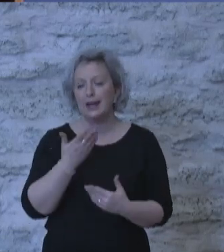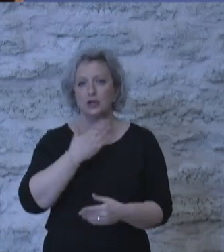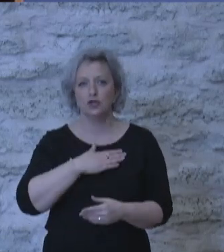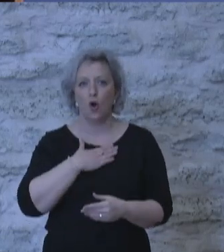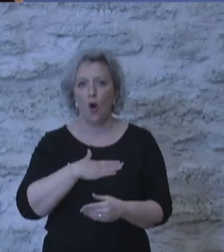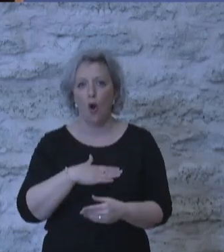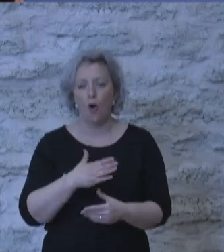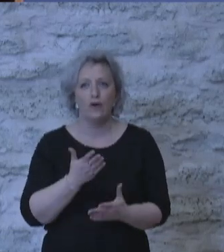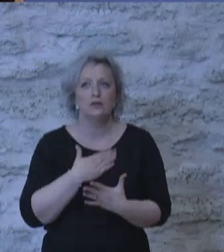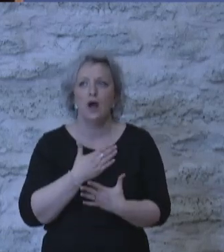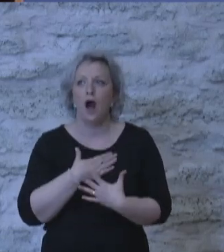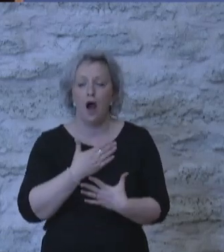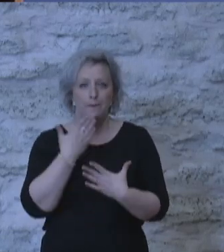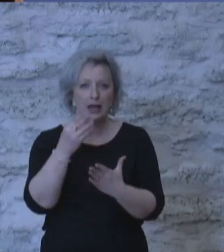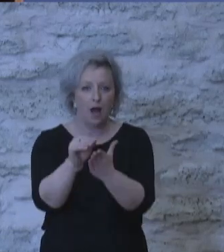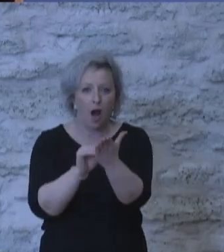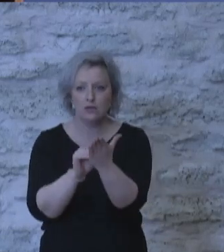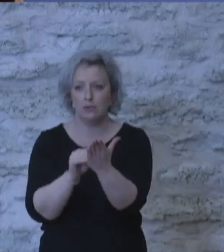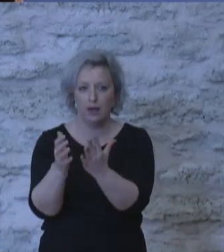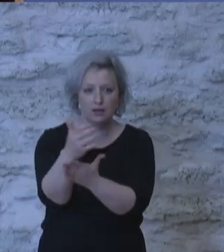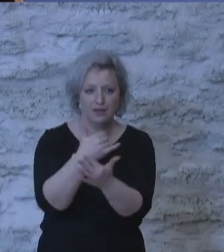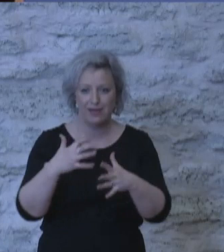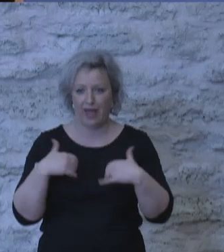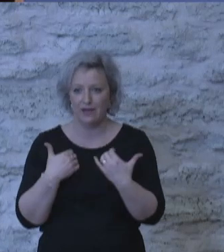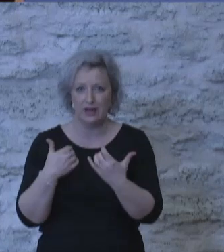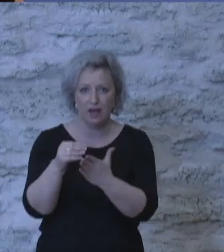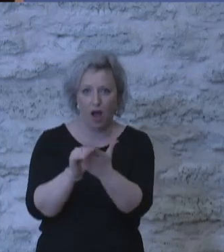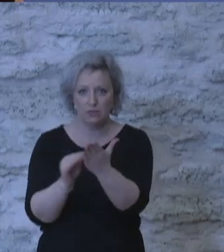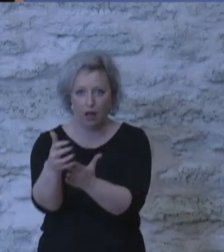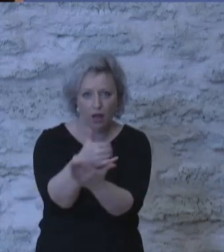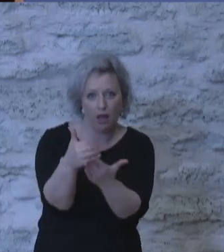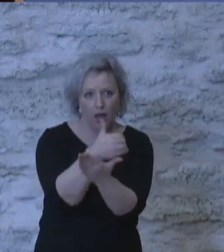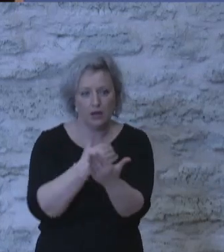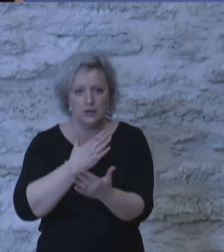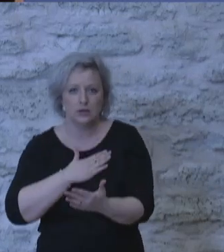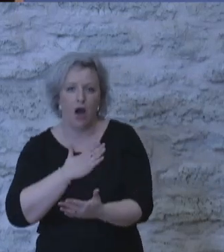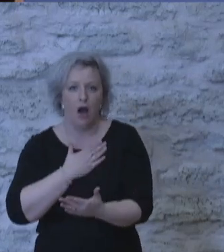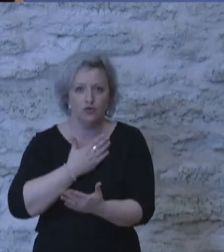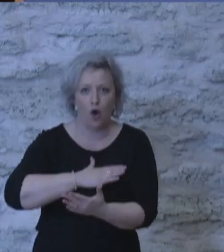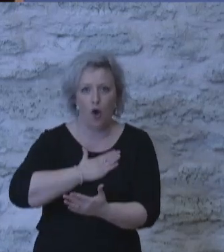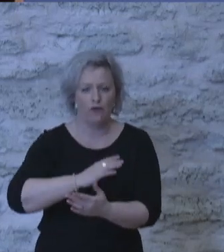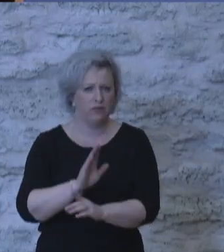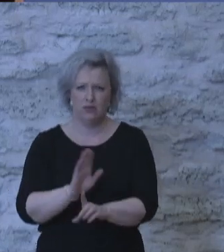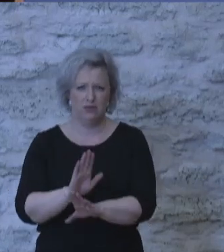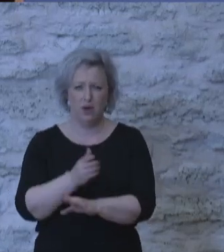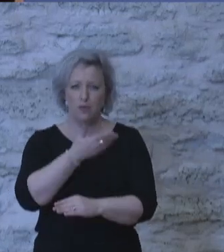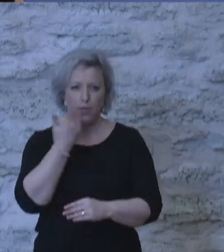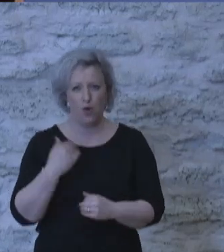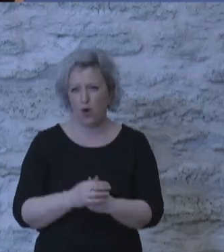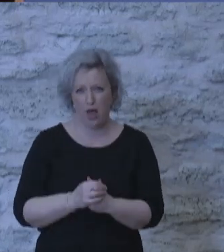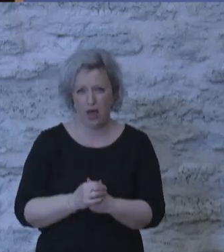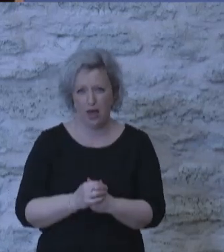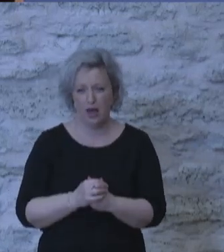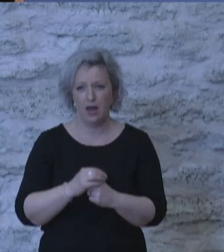hakata, ma ei tea, ajama mingid andmeid, tervis andmeid taga, mis ei ole seotud, eks ju selle antud kontekstis, nagu ma teile nimetasin ka